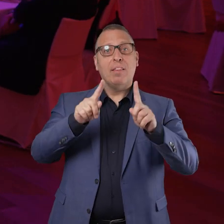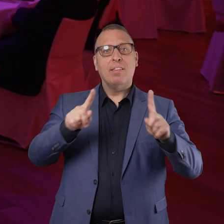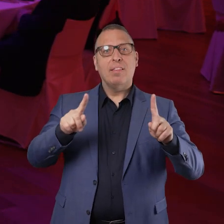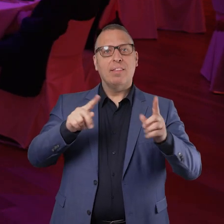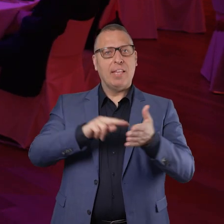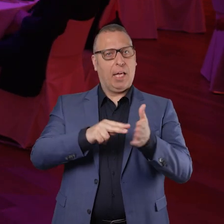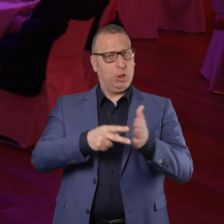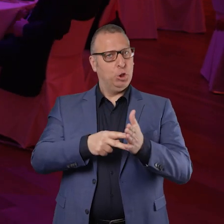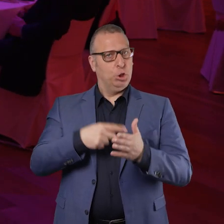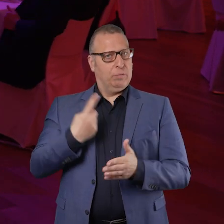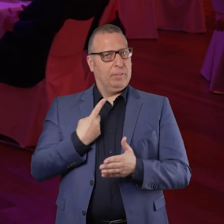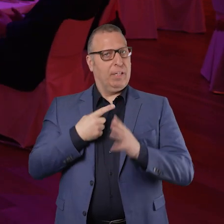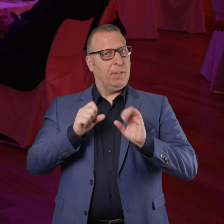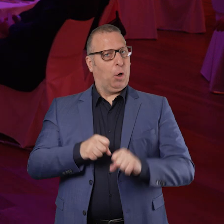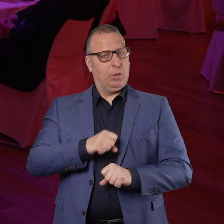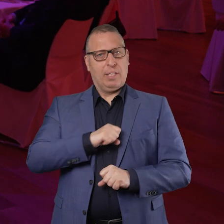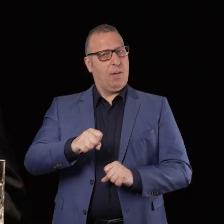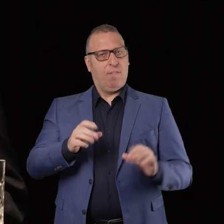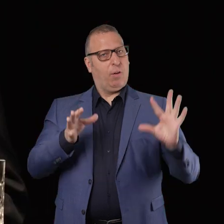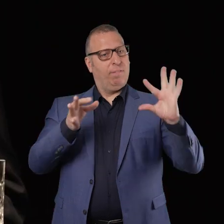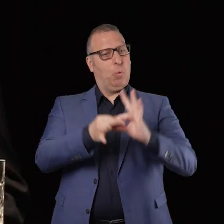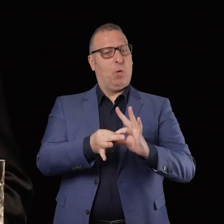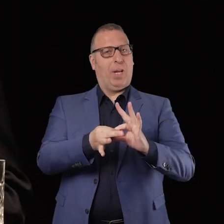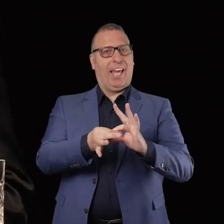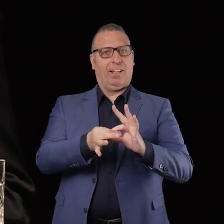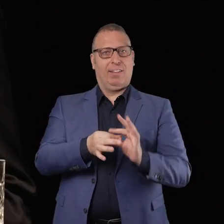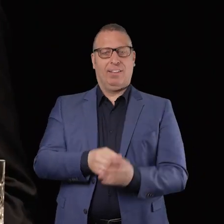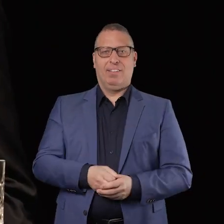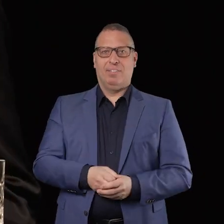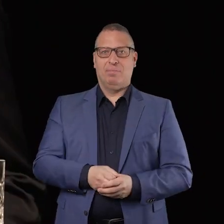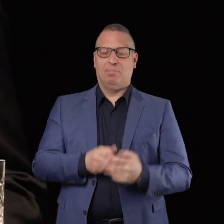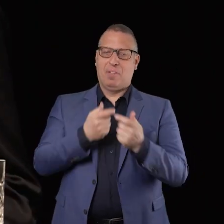Hymnentechnisch könnten wir glatt fusionieren.